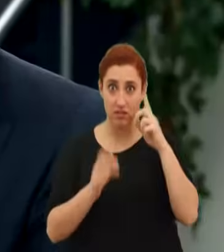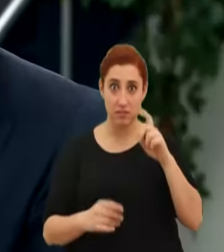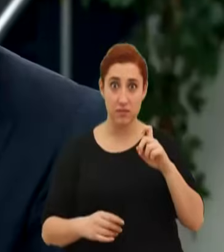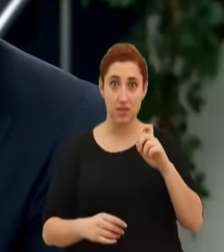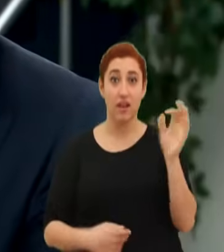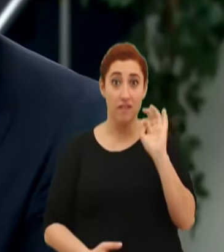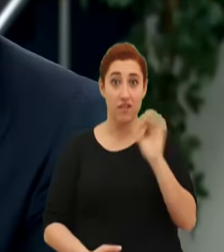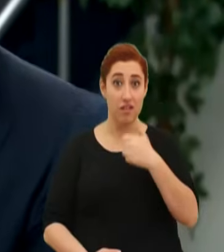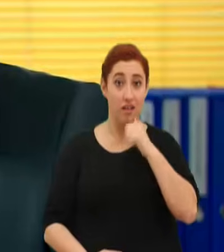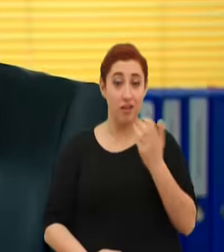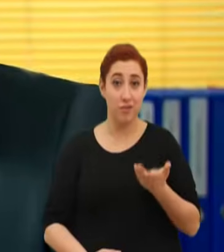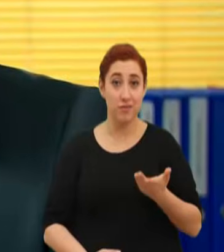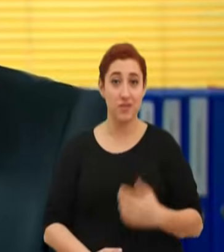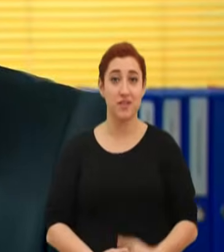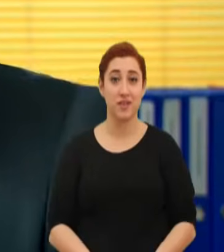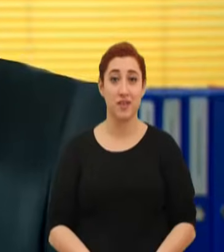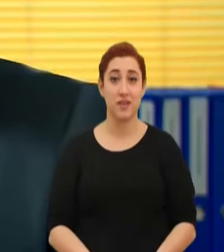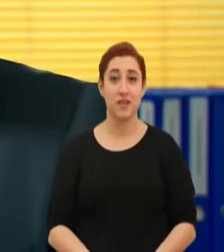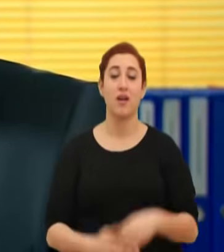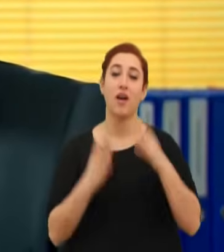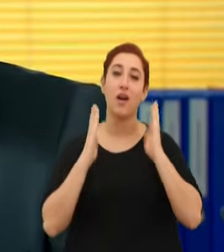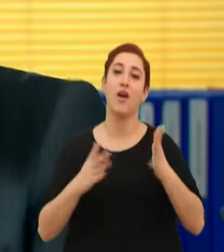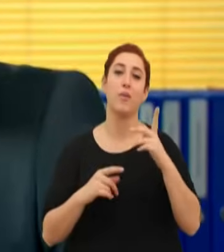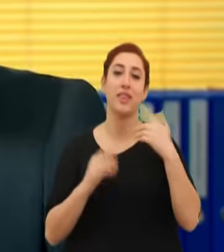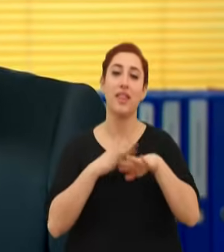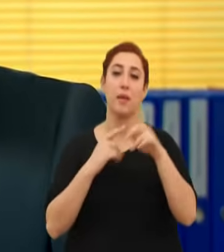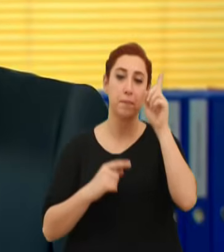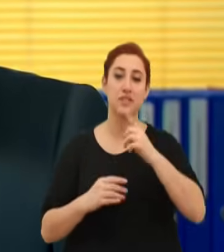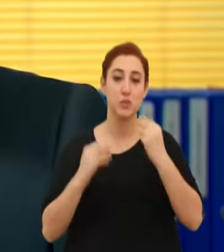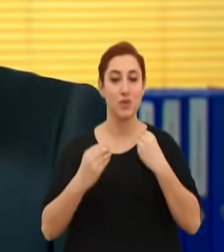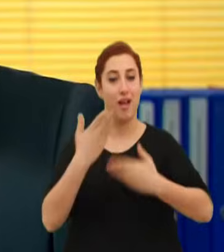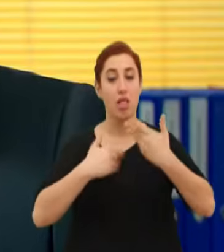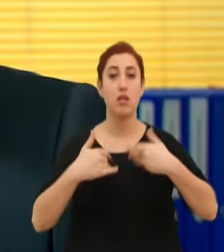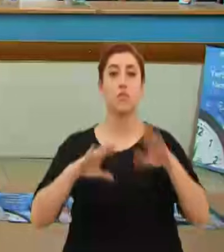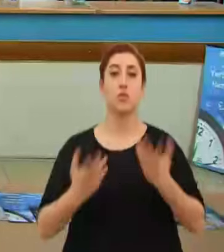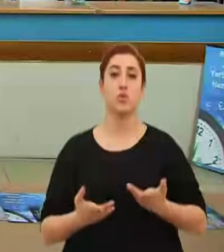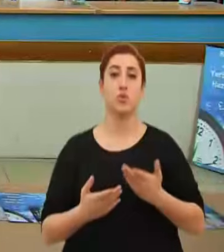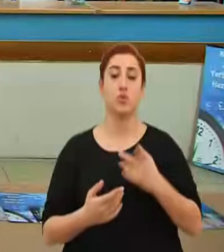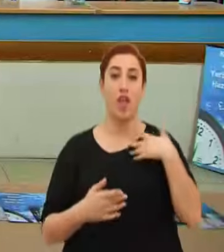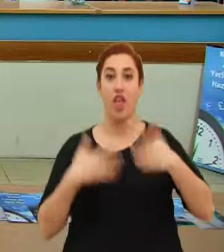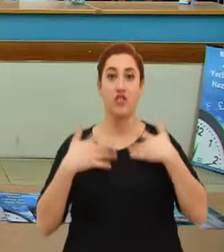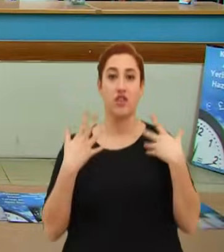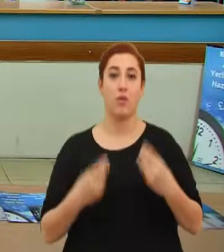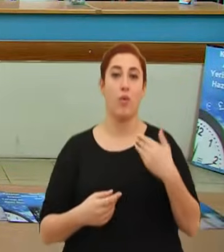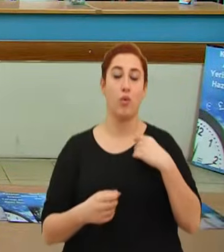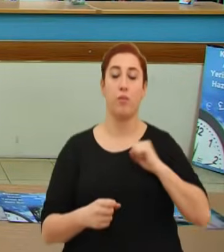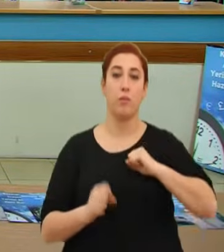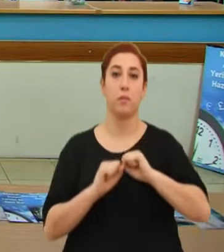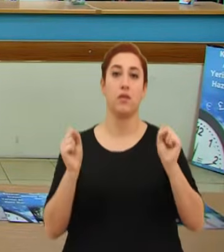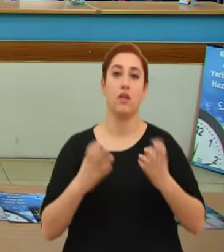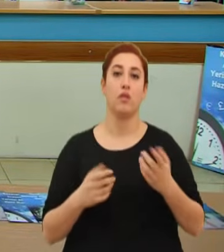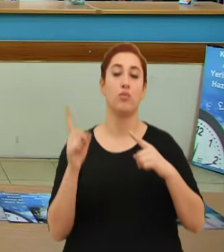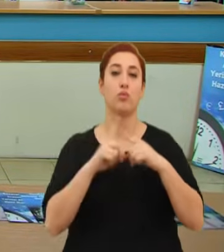mi? Evet abicim. Eh be oğlum, niye başından doğru dürüst söylemiyorsun ya? Adamı heyecanlatıyorsun ya. Ödüm